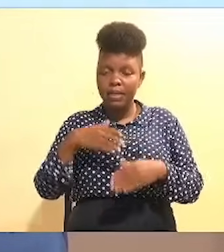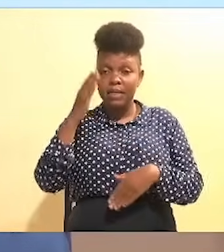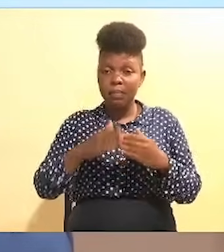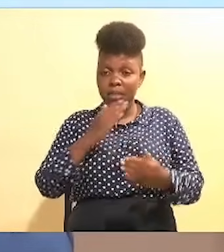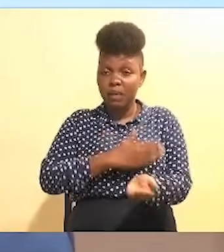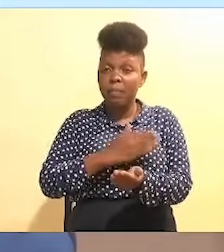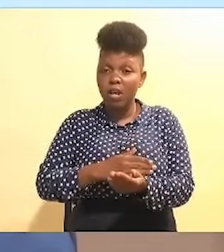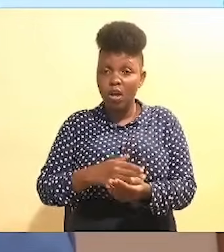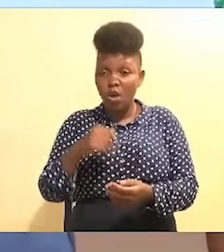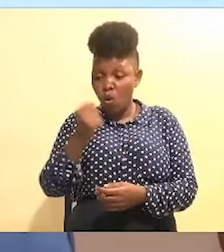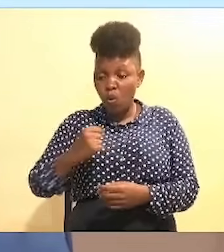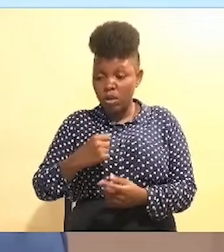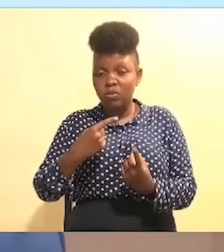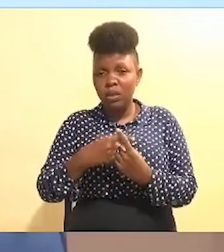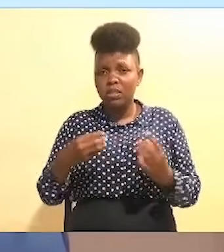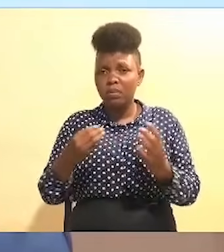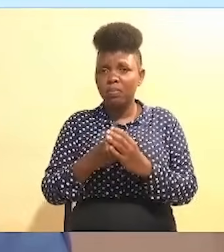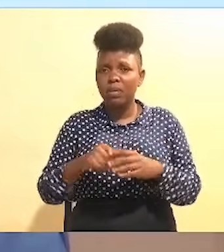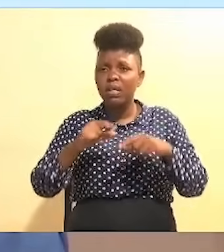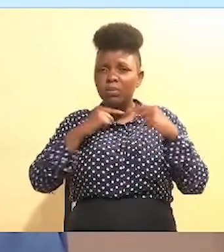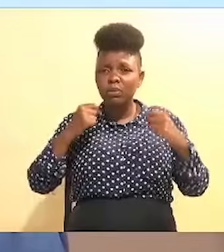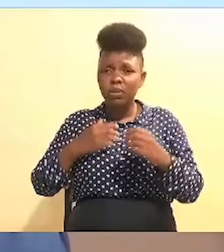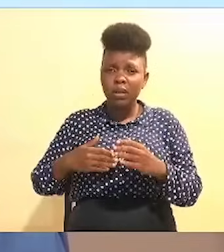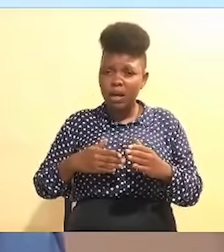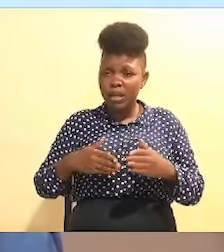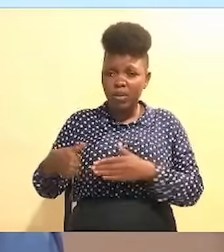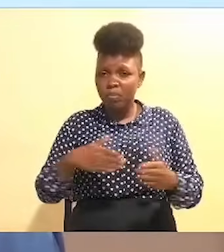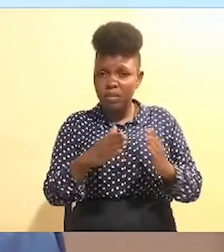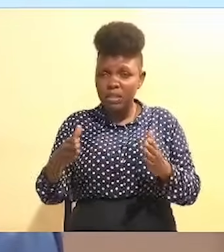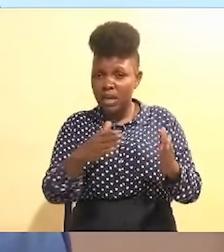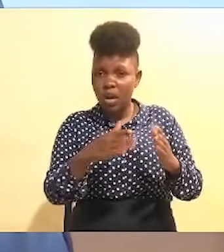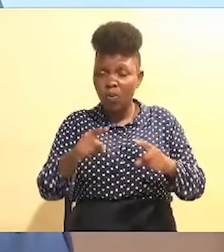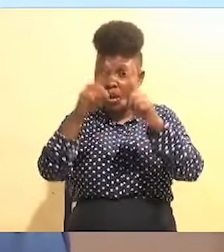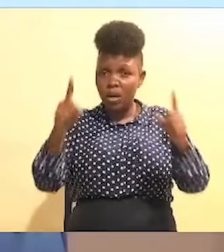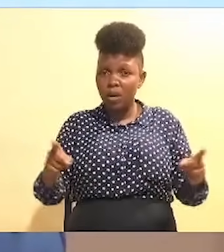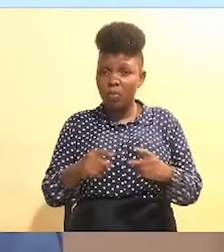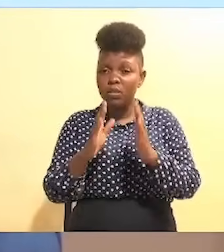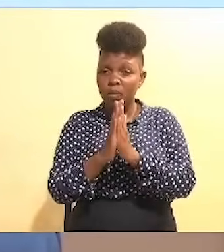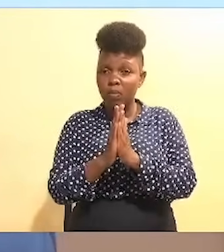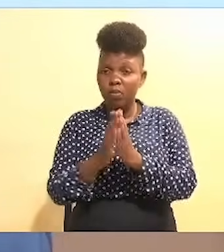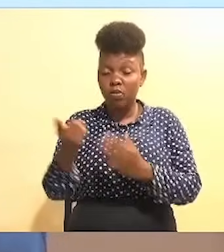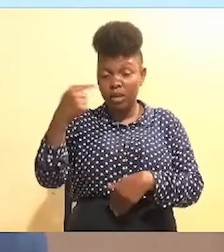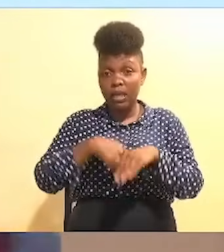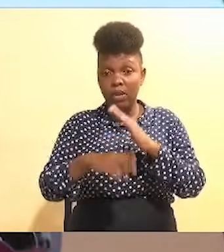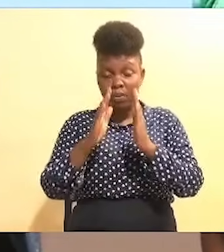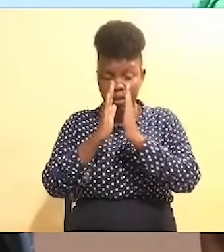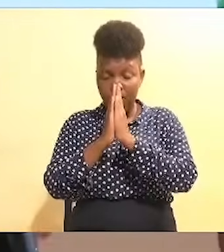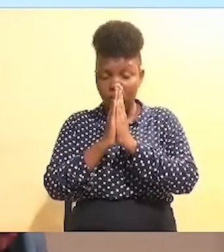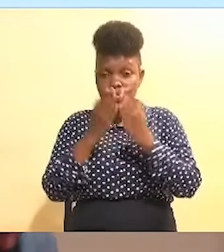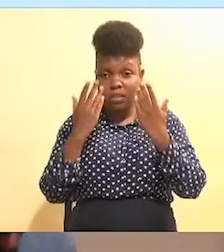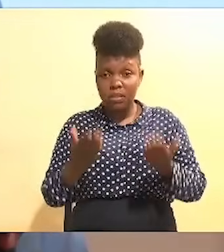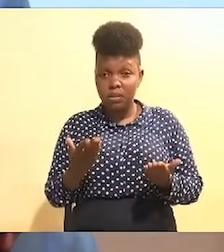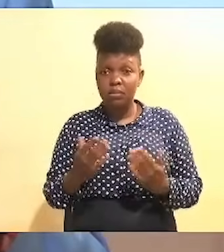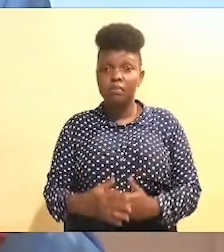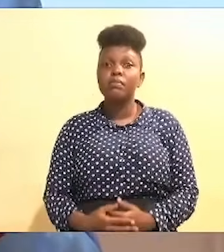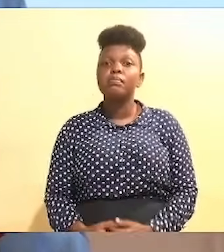Wazee wa kanisa pamoja na mchungaji wa mtaa wakiwa wameshikilia ile box letu la maombi pale, tunaingia kwenye maombi sasa.